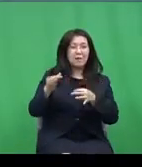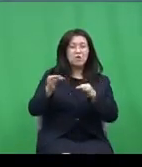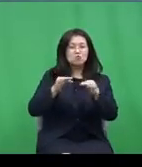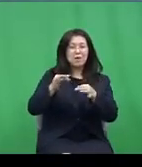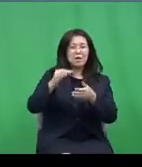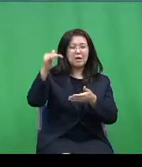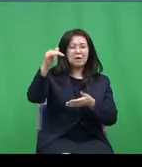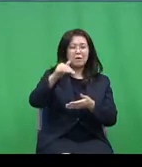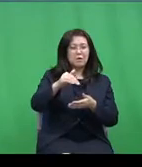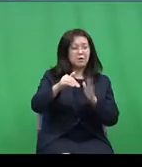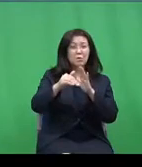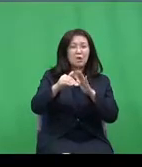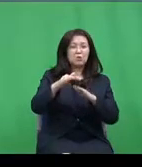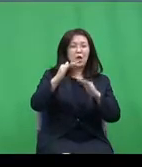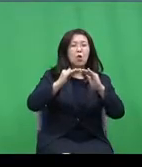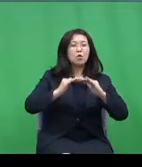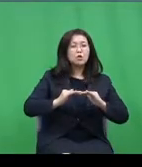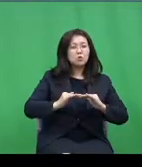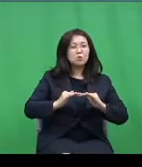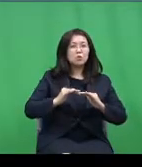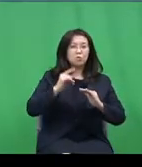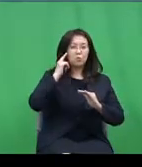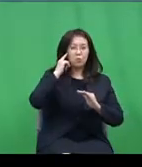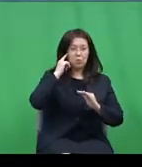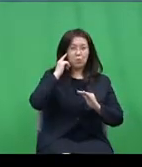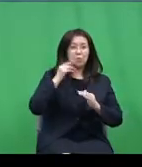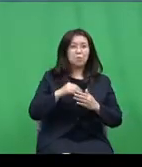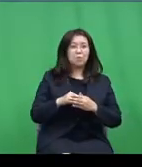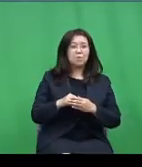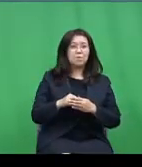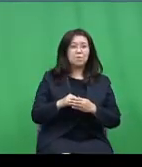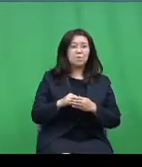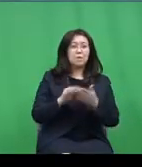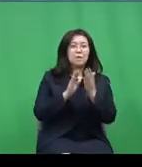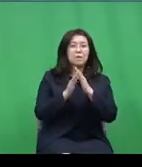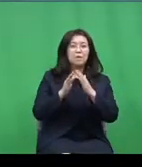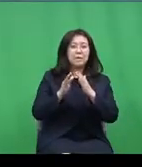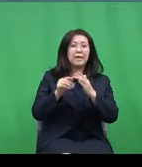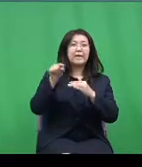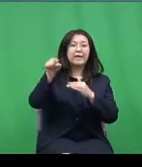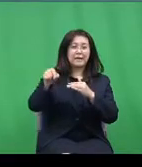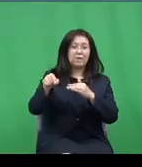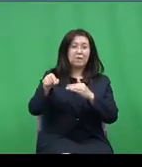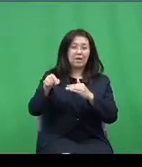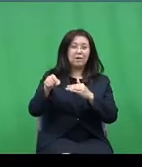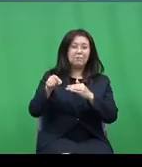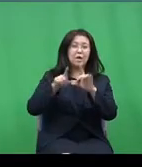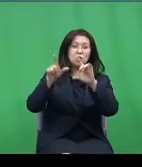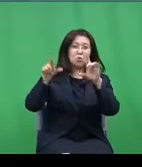まあ、なんていうか、落ち着いてるという感じなんじゃないかと思うんですね。で、県外では首都圏中心に、まあ、か